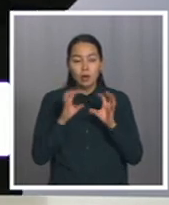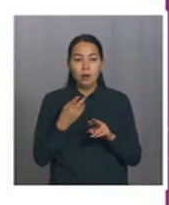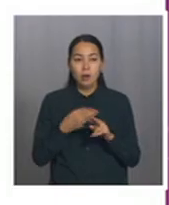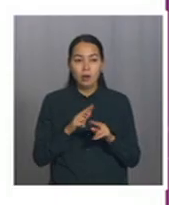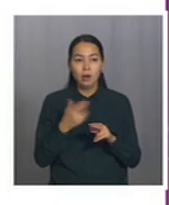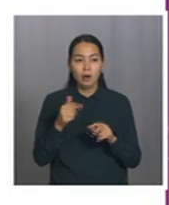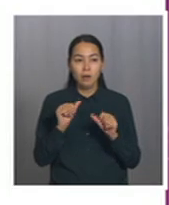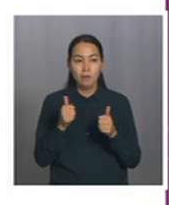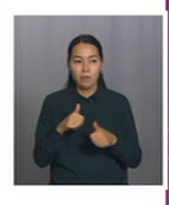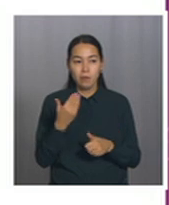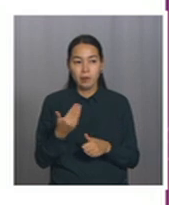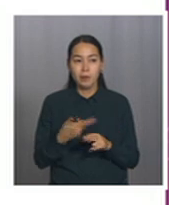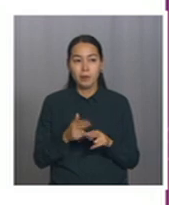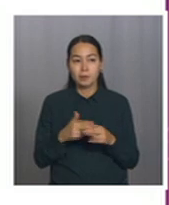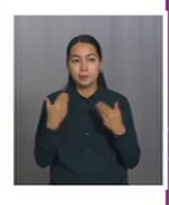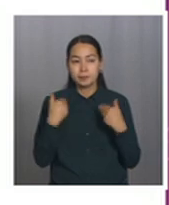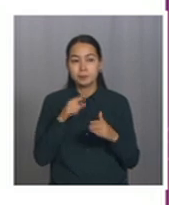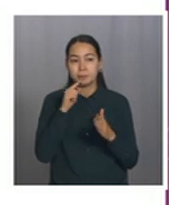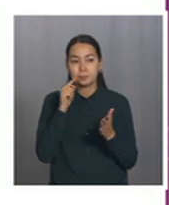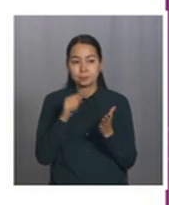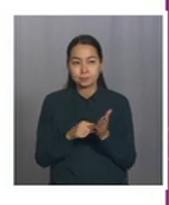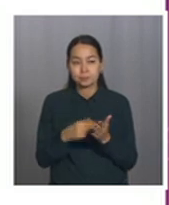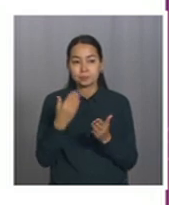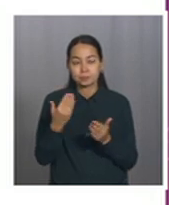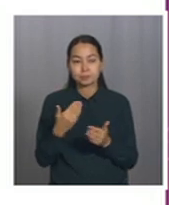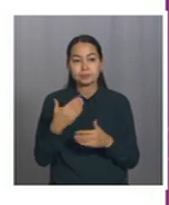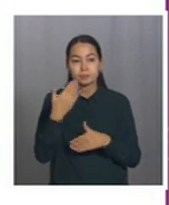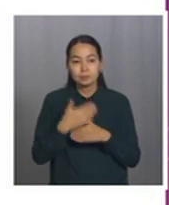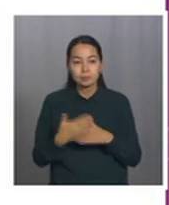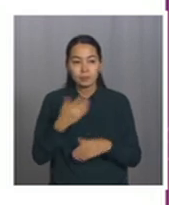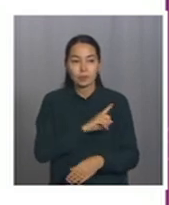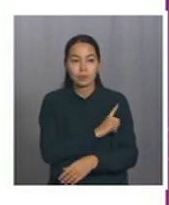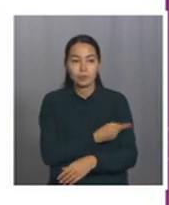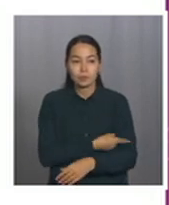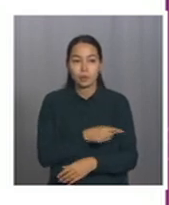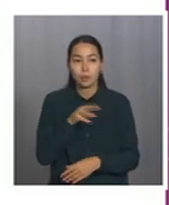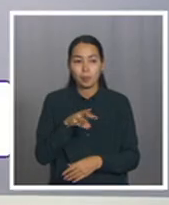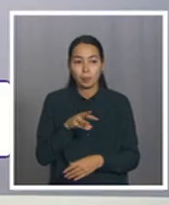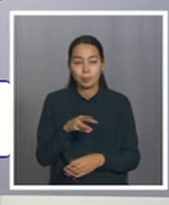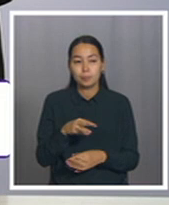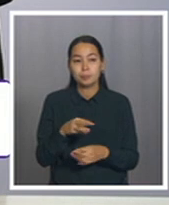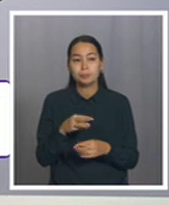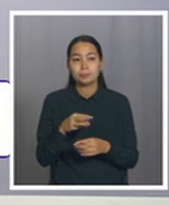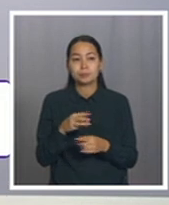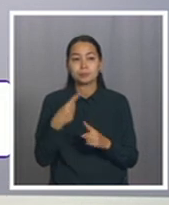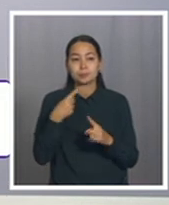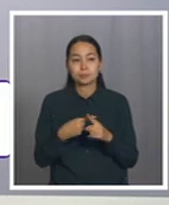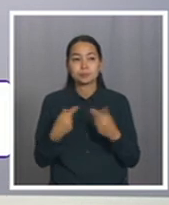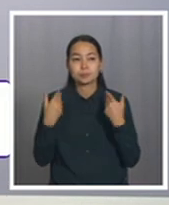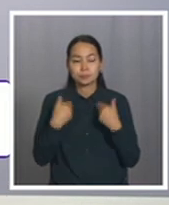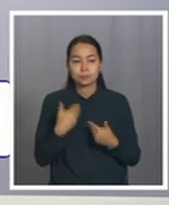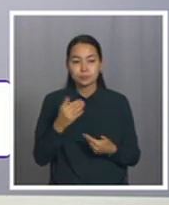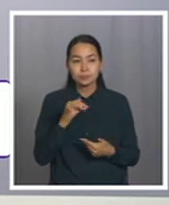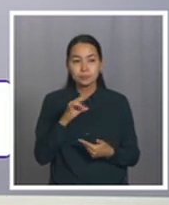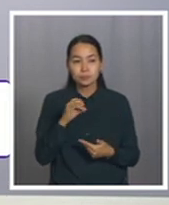Анықтамасын оқитын болсақ, денеге түскен сыртқы күштер моменттерінің қосындысы, яғни M, дененің инерция